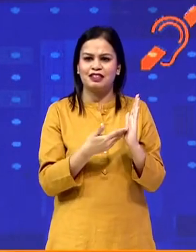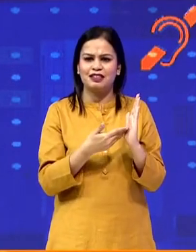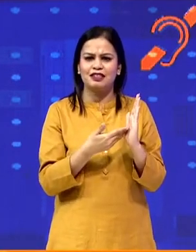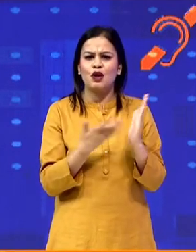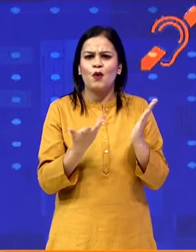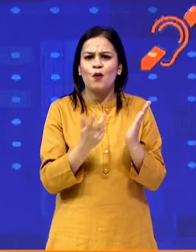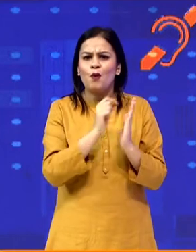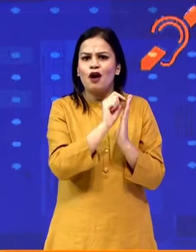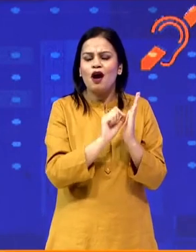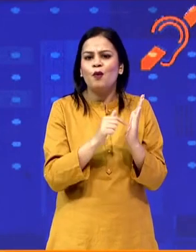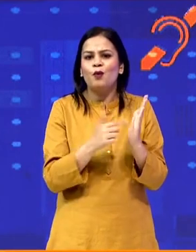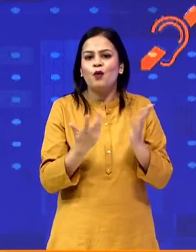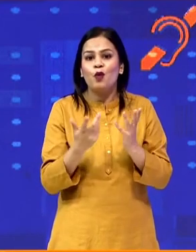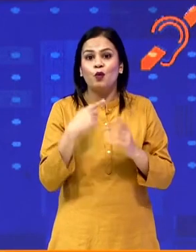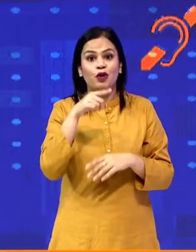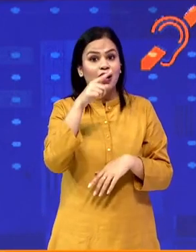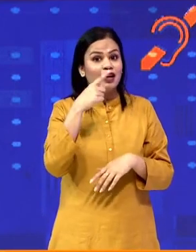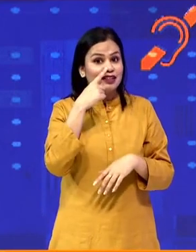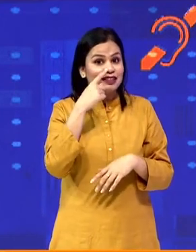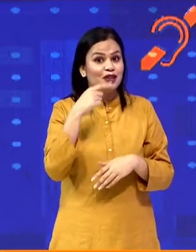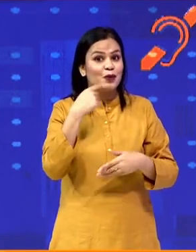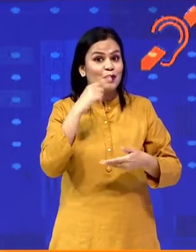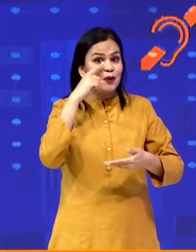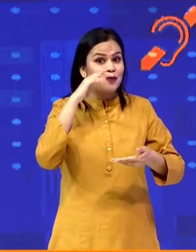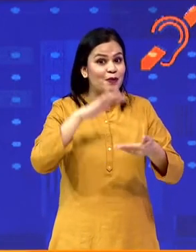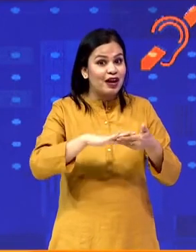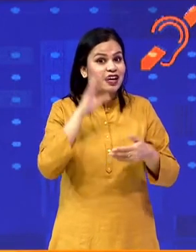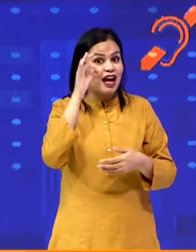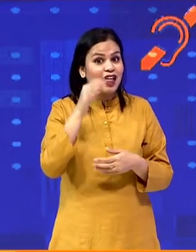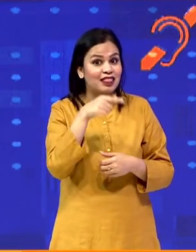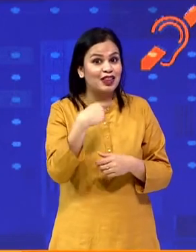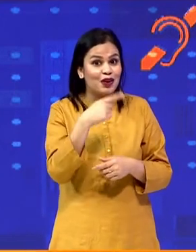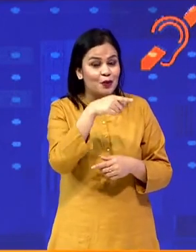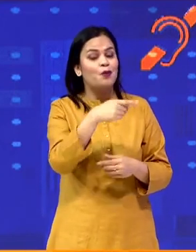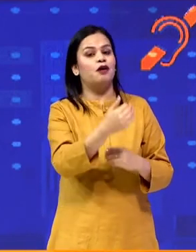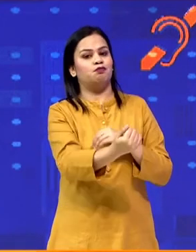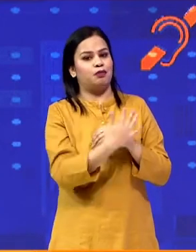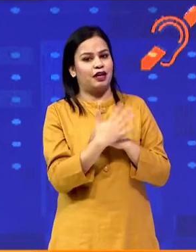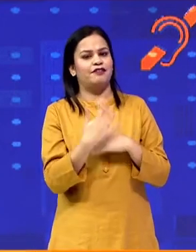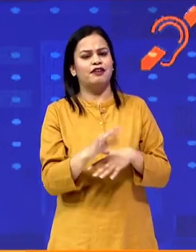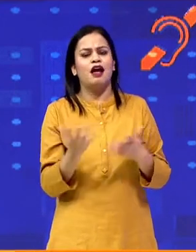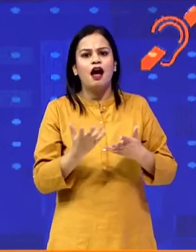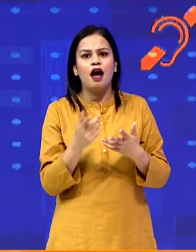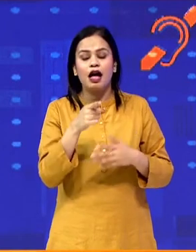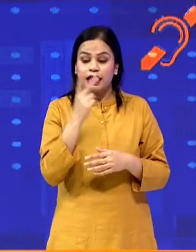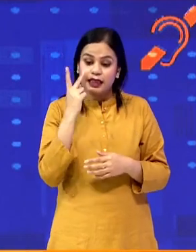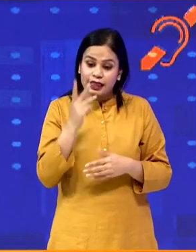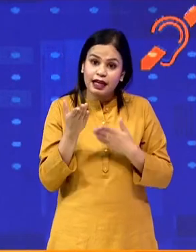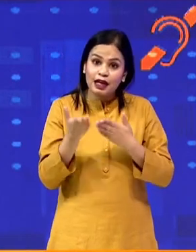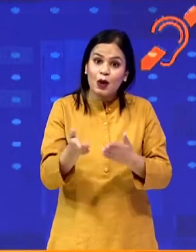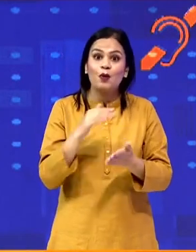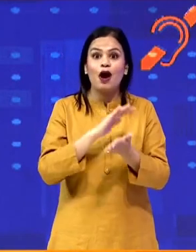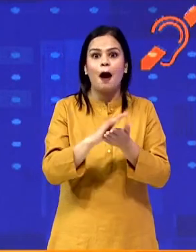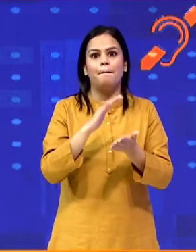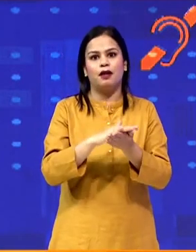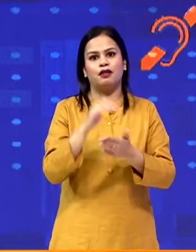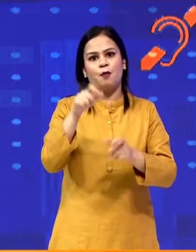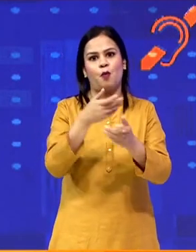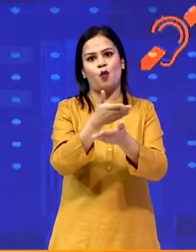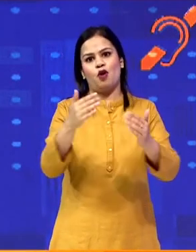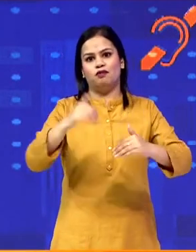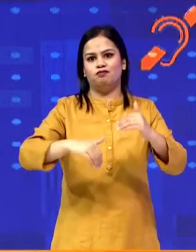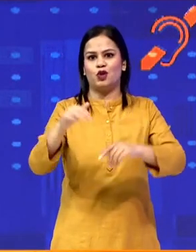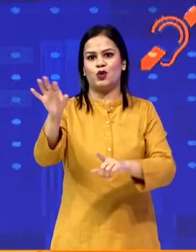क्योंकि मैसेज गांधी ने मेरे को ही भेजो था यहां के देखो बहुमत हेमंत का है